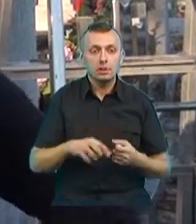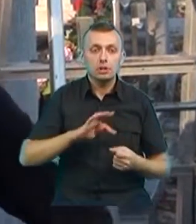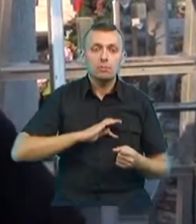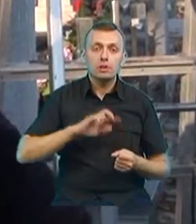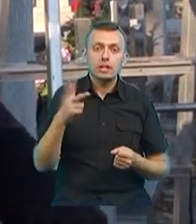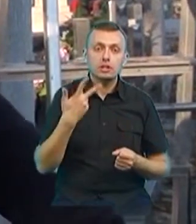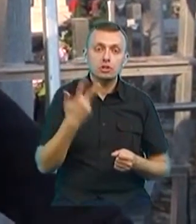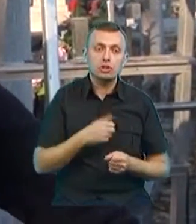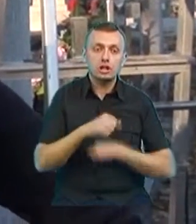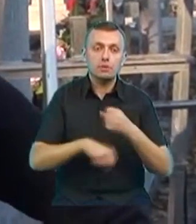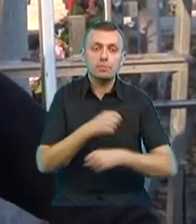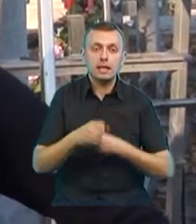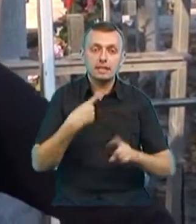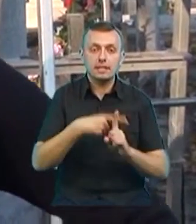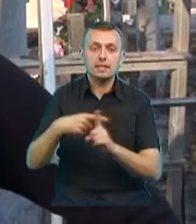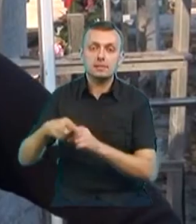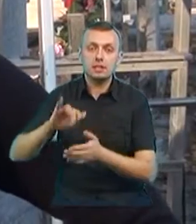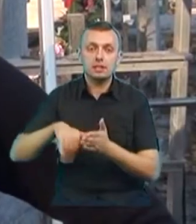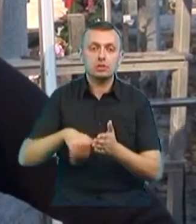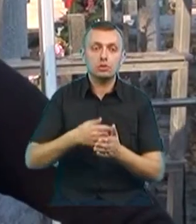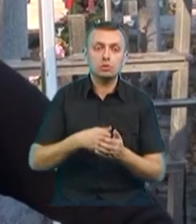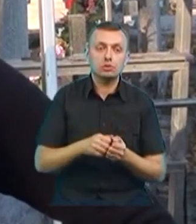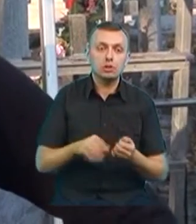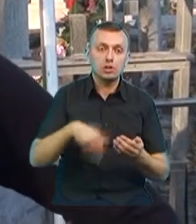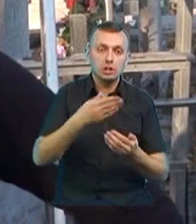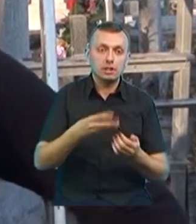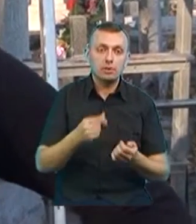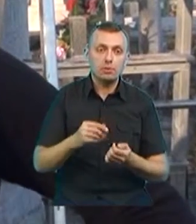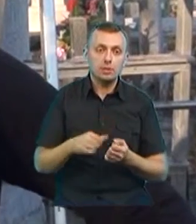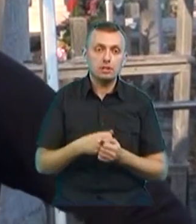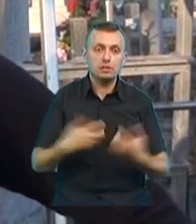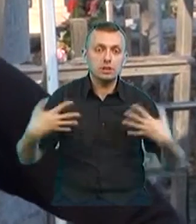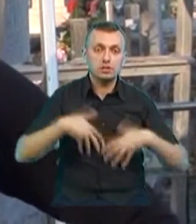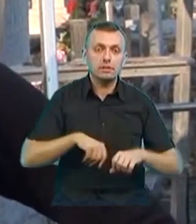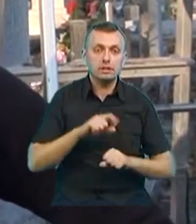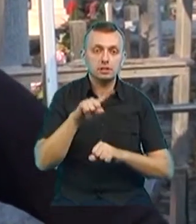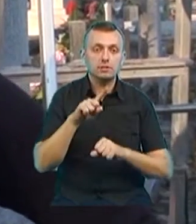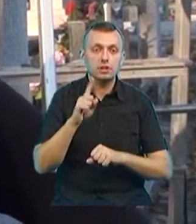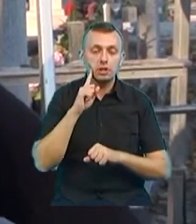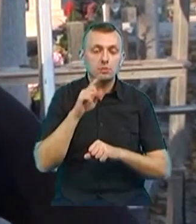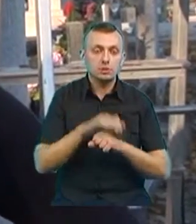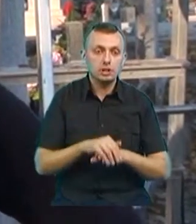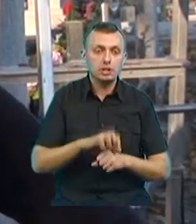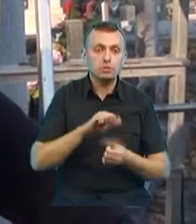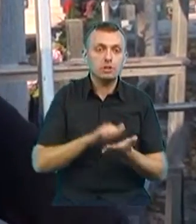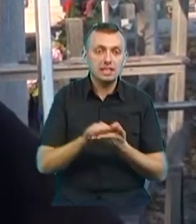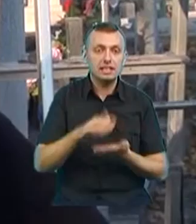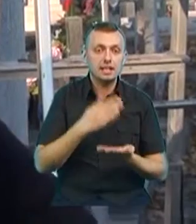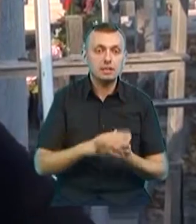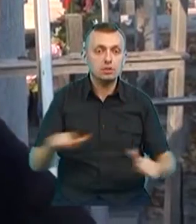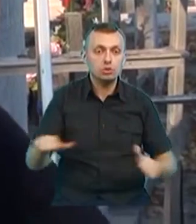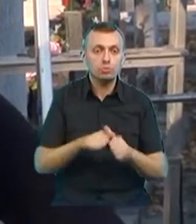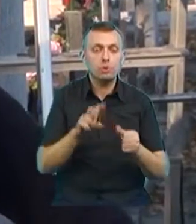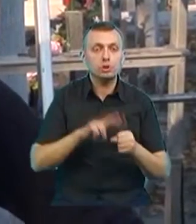prace konserwatorskie przy pomniku Józefy Żuchowskiej. Moje są to trzecie prace na cmentarzu w Kutnie. Z inicjatywy